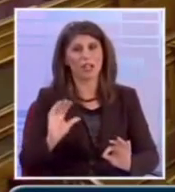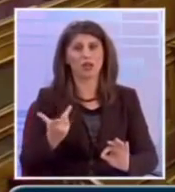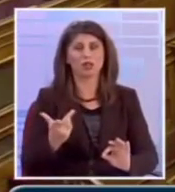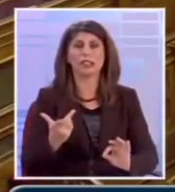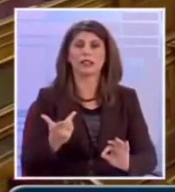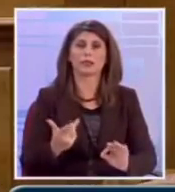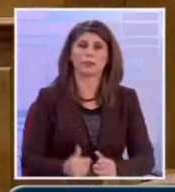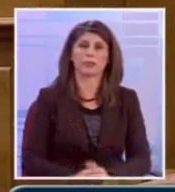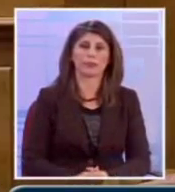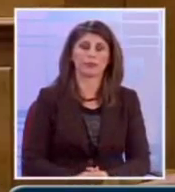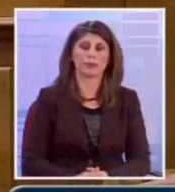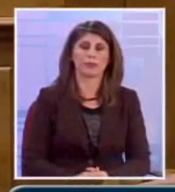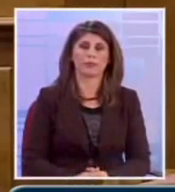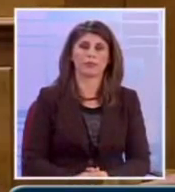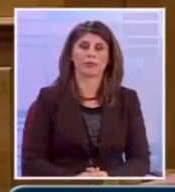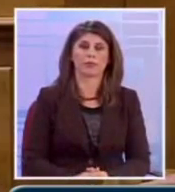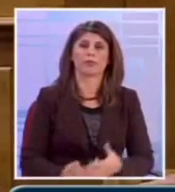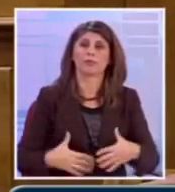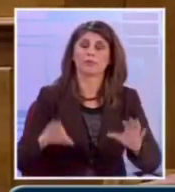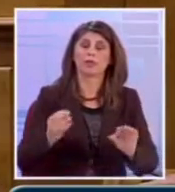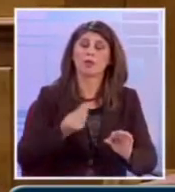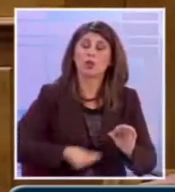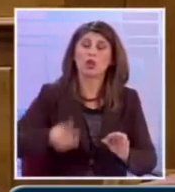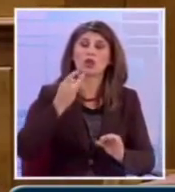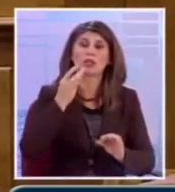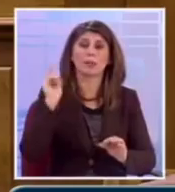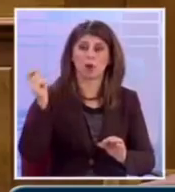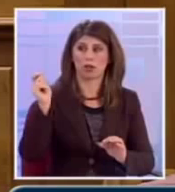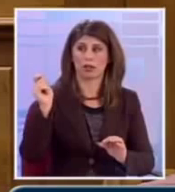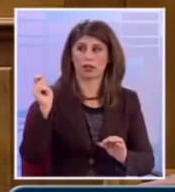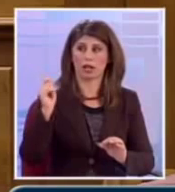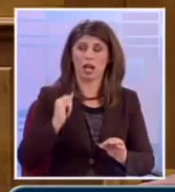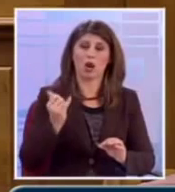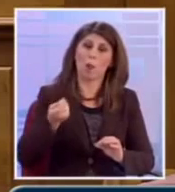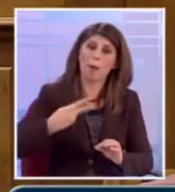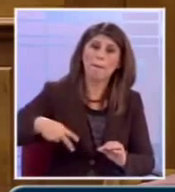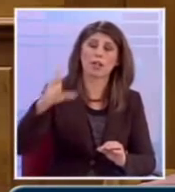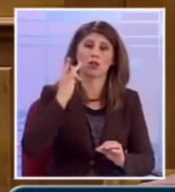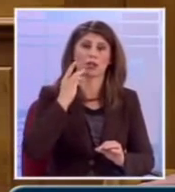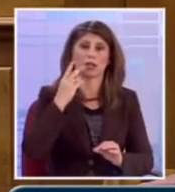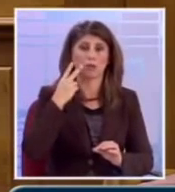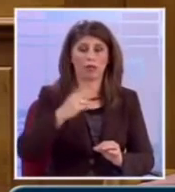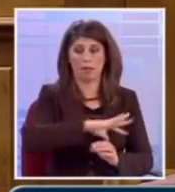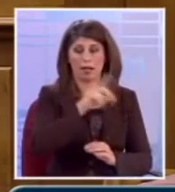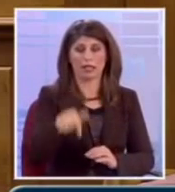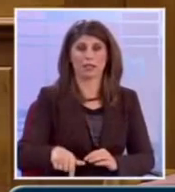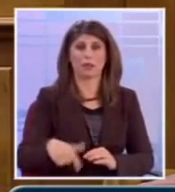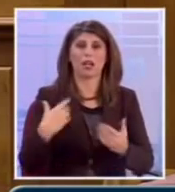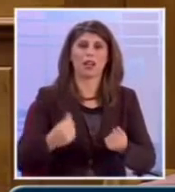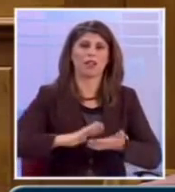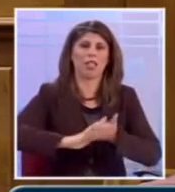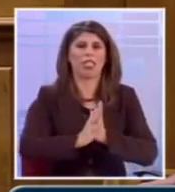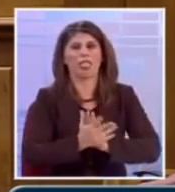έρχεται η πιο σκληρή πολιτική ακόμα πιο σκληρή από αυτήν που είδαμε μέχρι σήμερα. Έρχεται